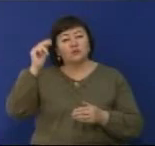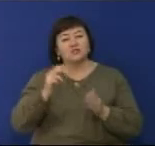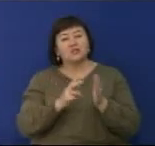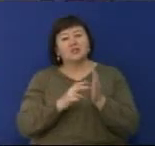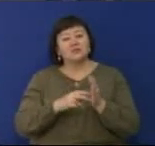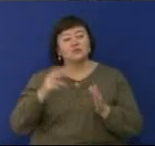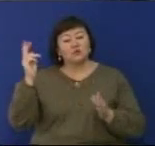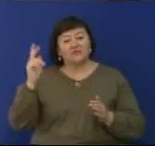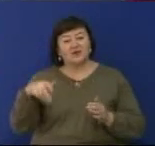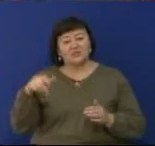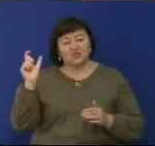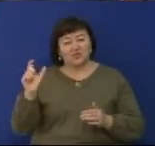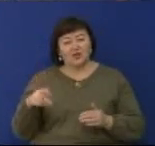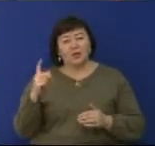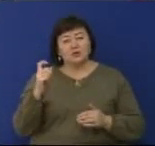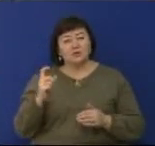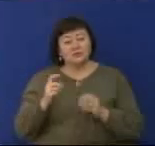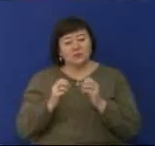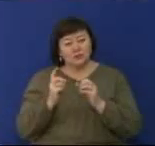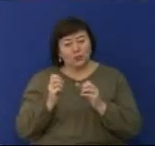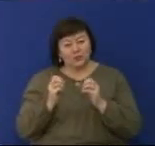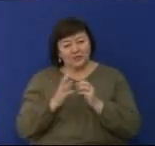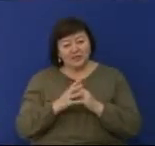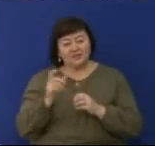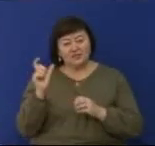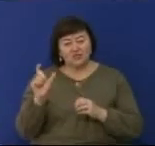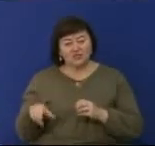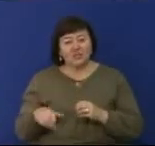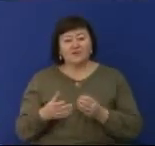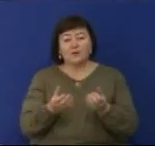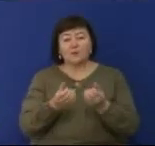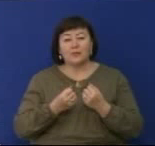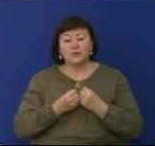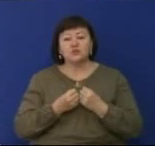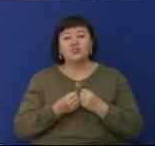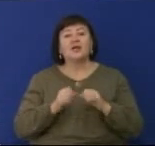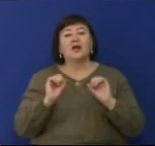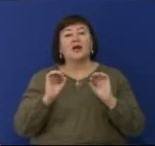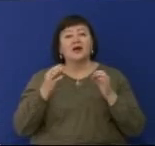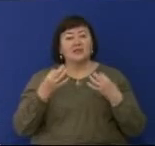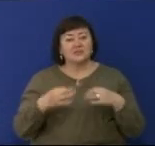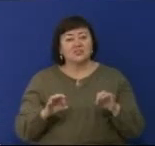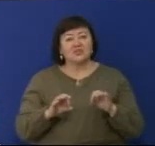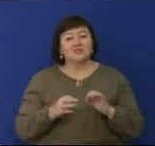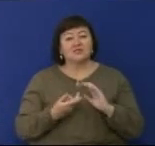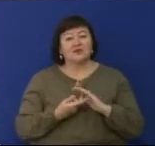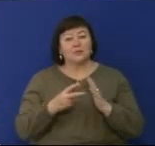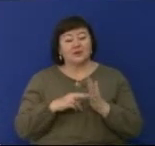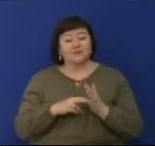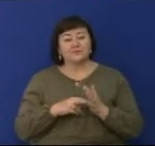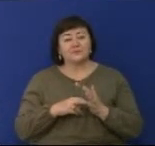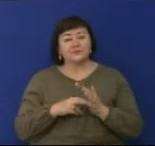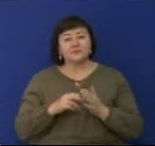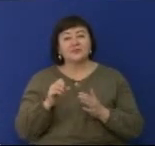стоит отметить что 115 многодетных семей уже получили одобрение своих проектов аким города